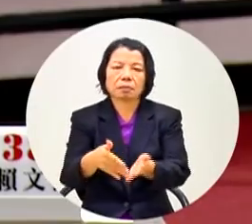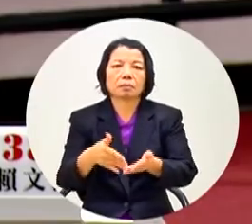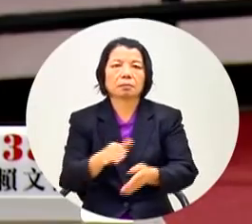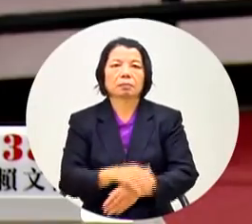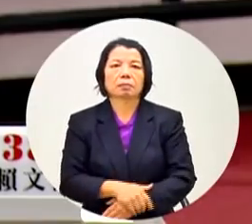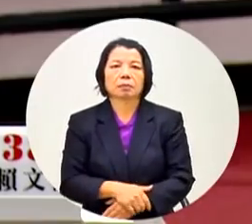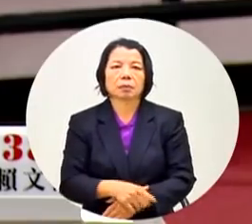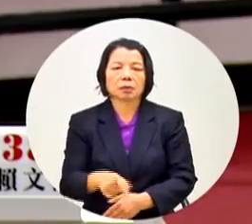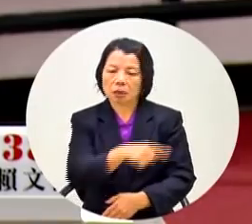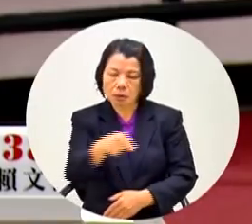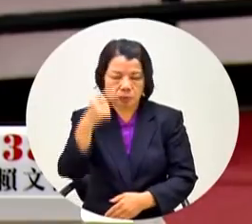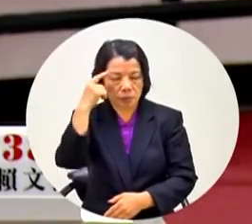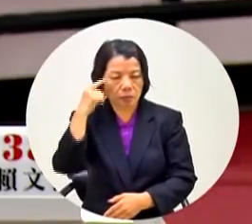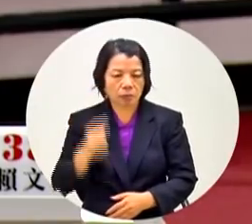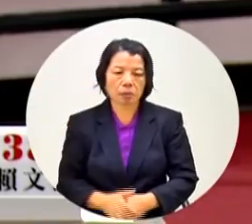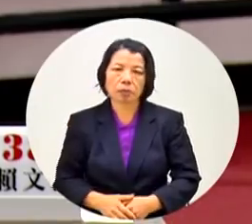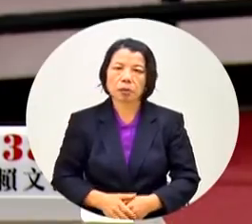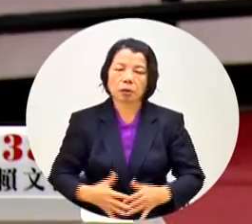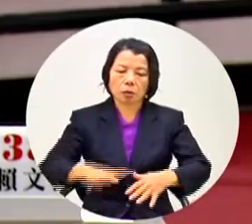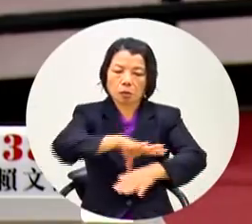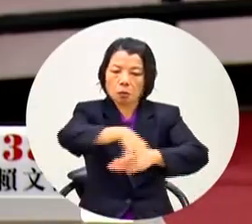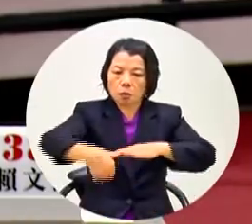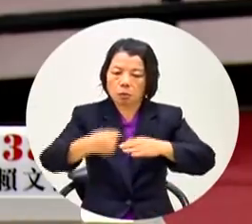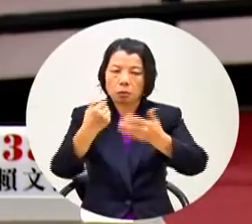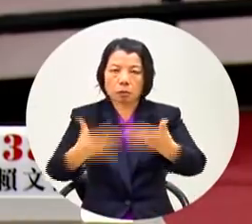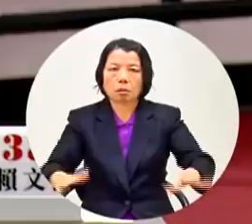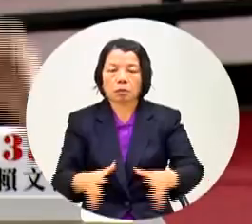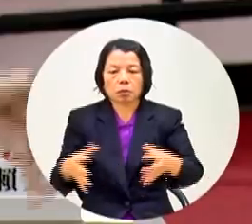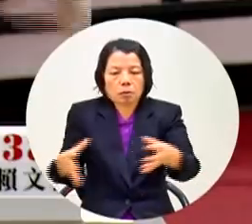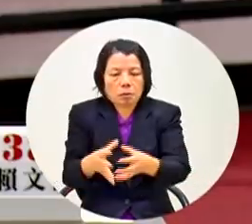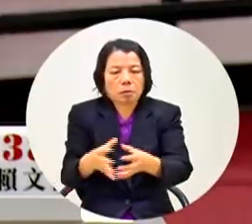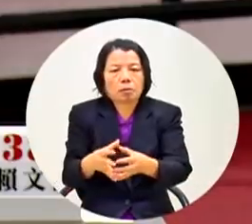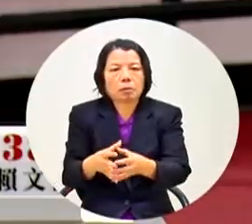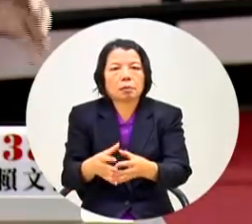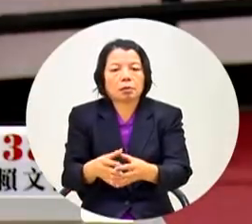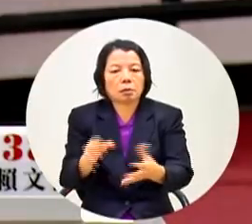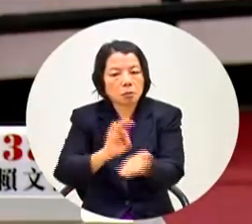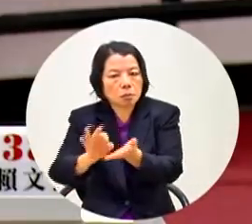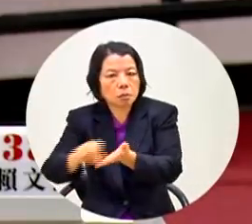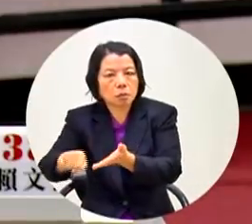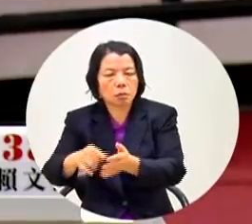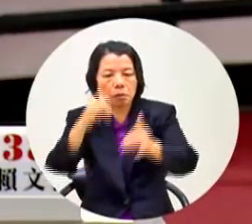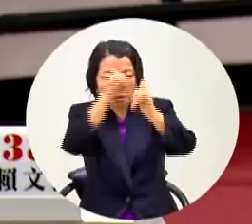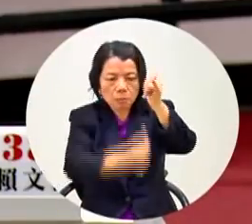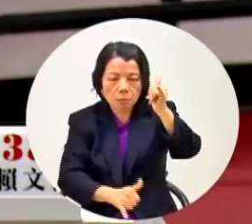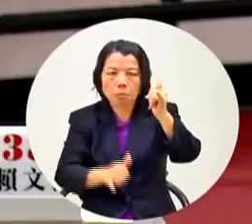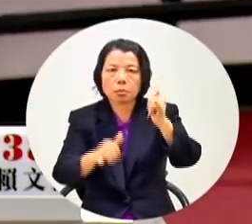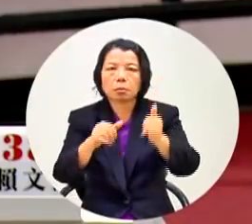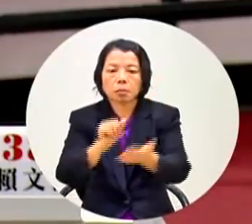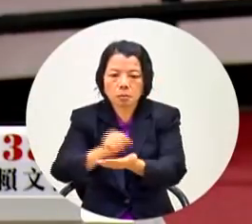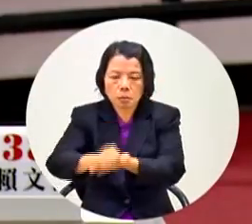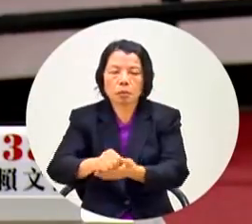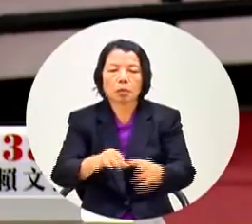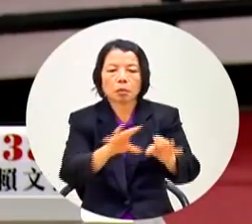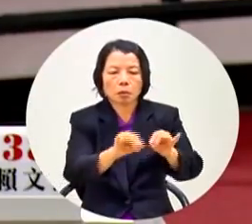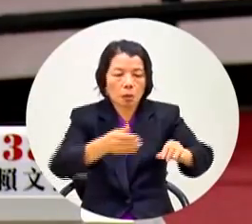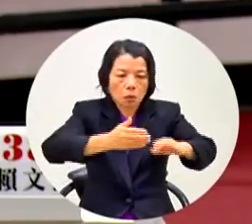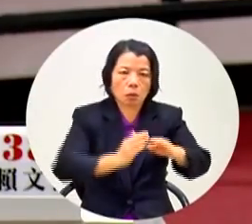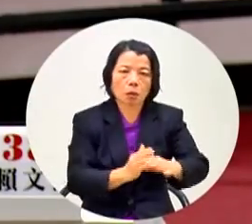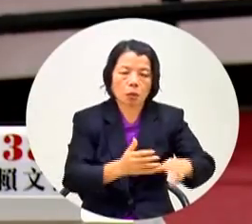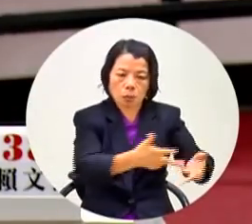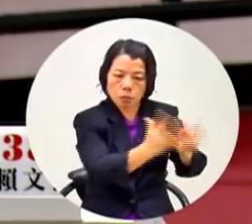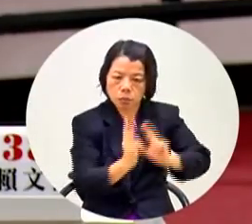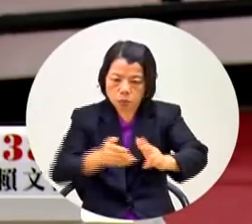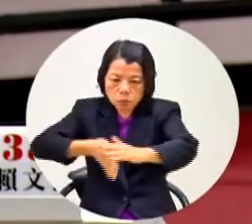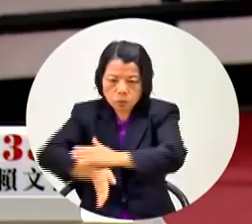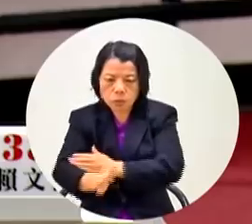是往共存的方向，当然你看讲的历史上有这地下化的高架化的都有它的城市的需求特性，